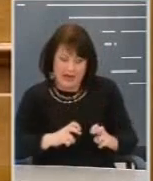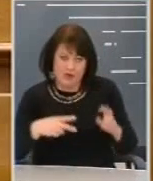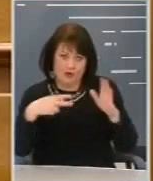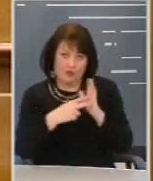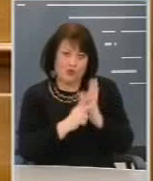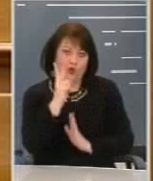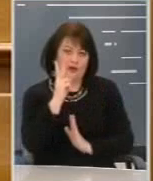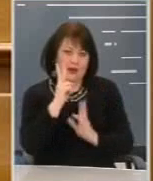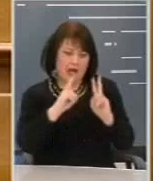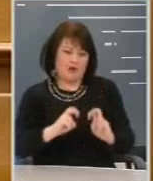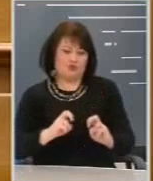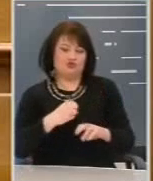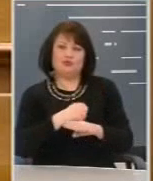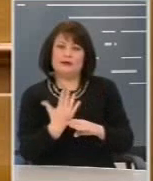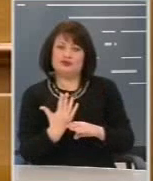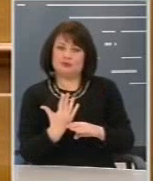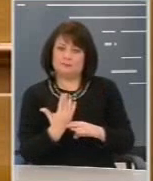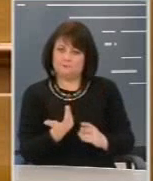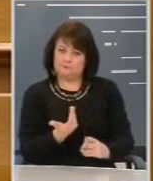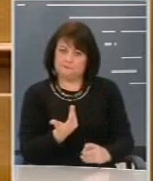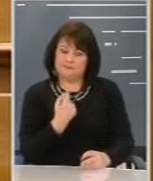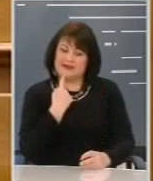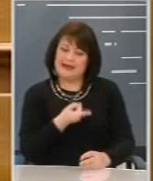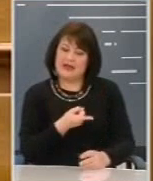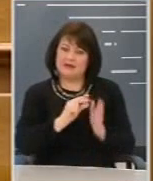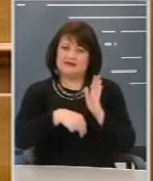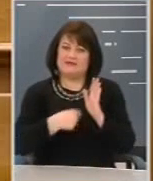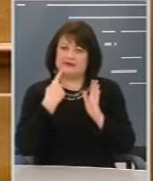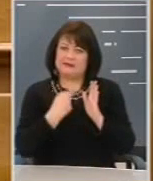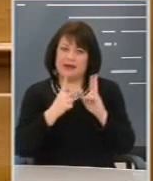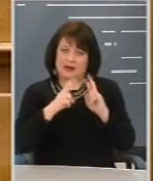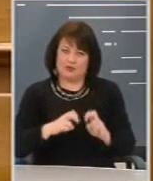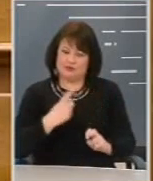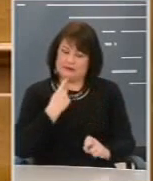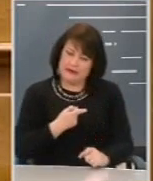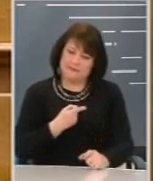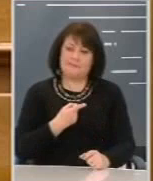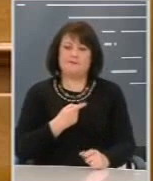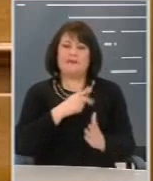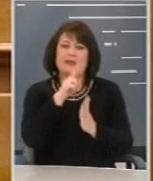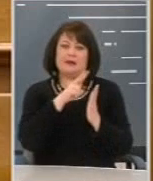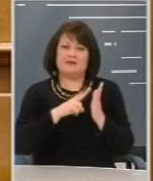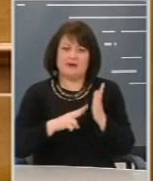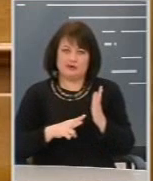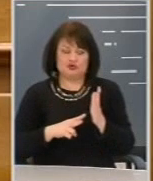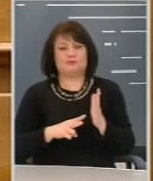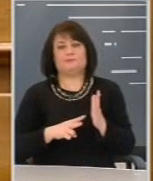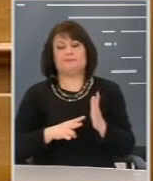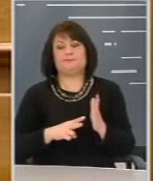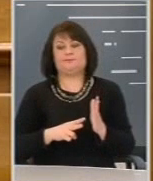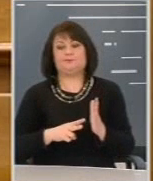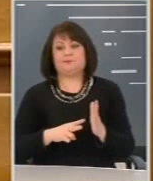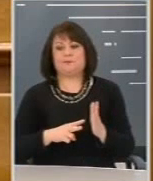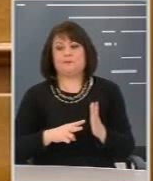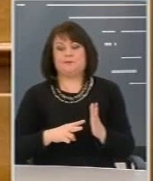2012 και αναγράφεται στη σύμβαση ελέγχου Και διαβάζω μέσα από τη σύμβαση, δεν θα την αφήσω γιατί είναι μέρος των